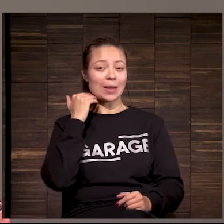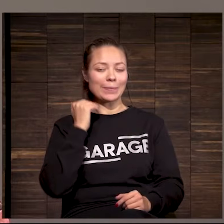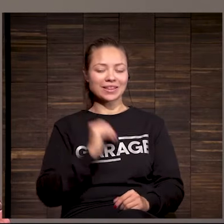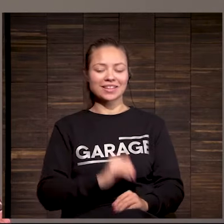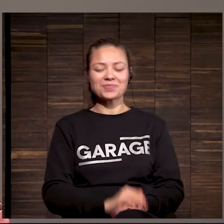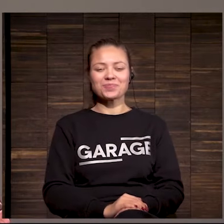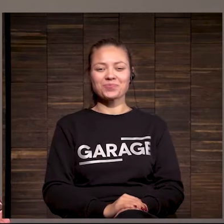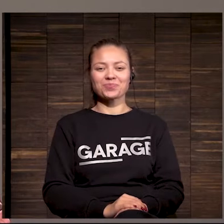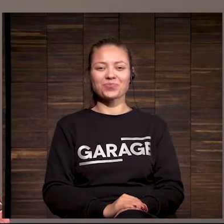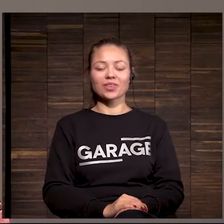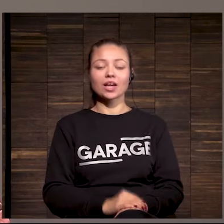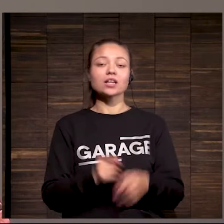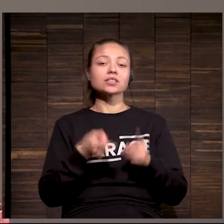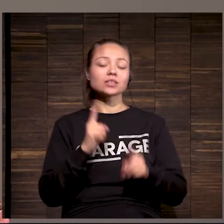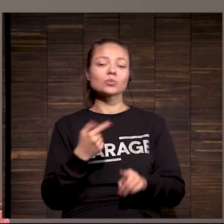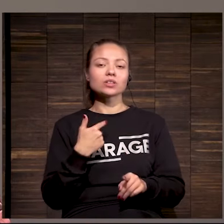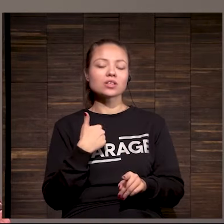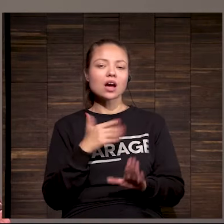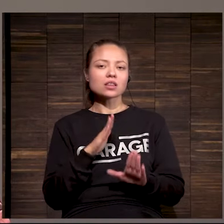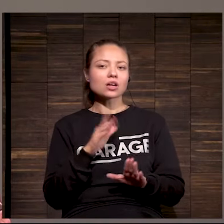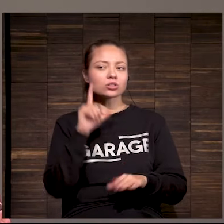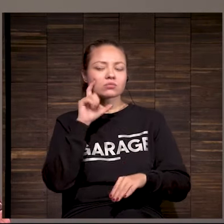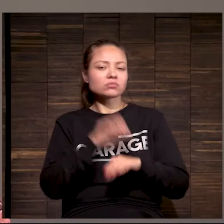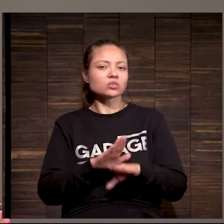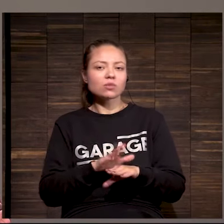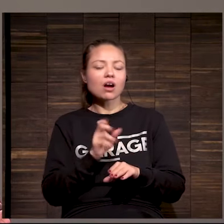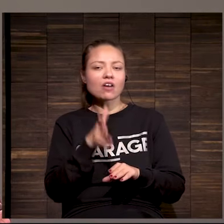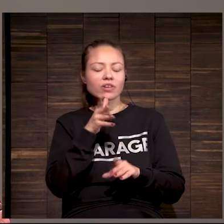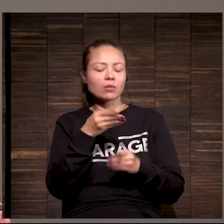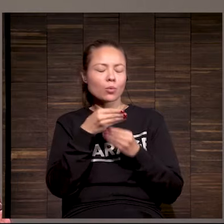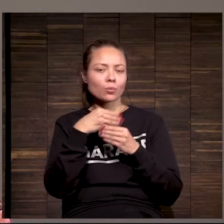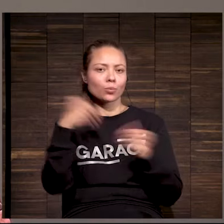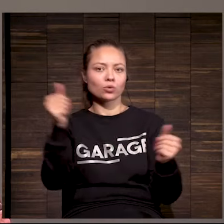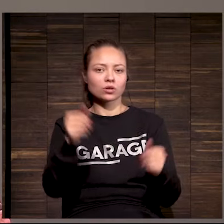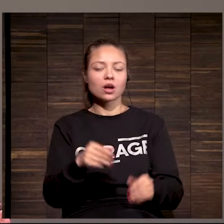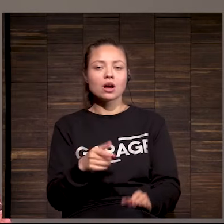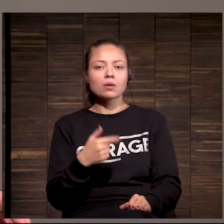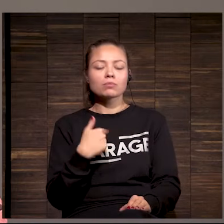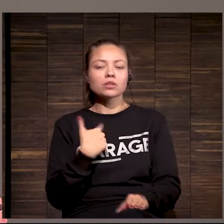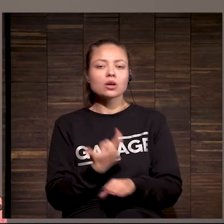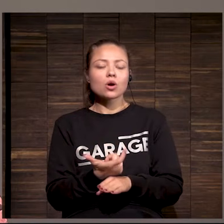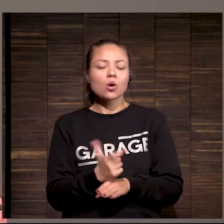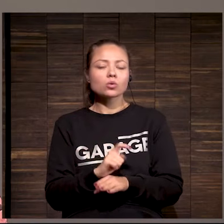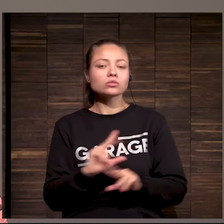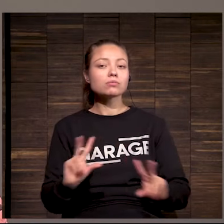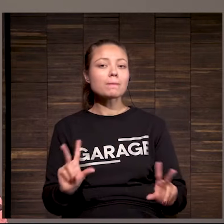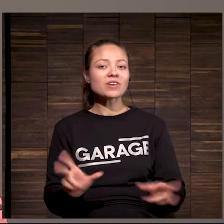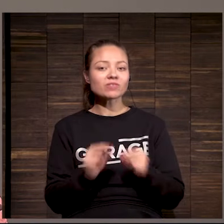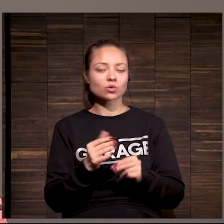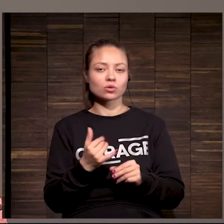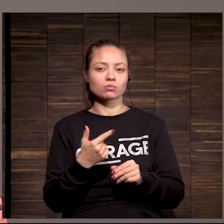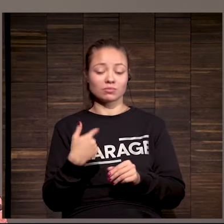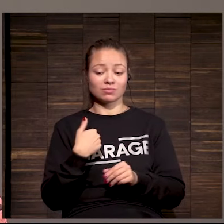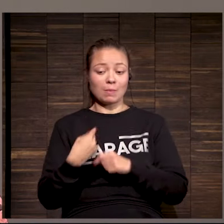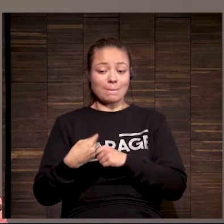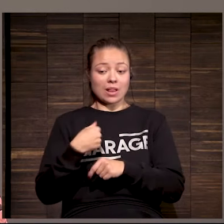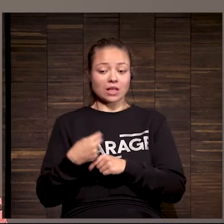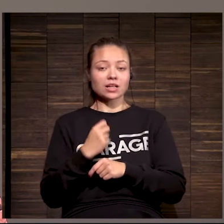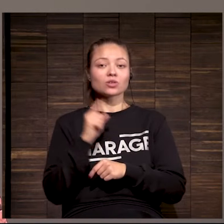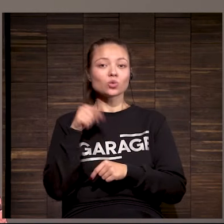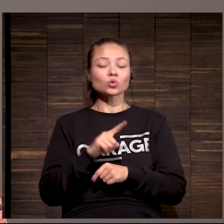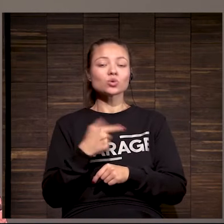я на самом деле даже не замечала как время летит мне очень повезло мне платят за то что я